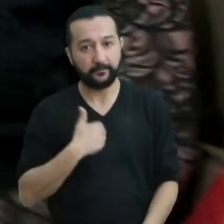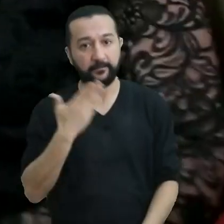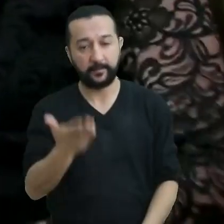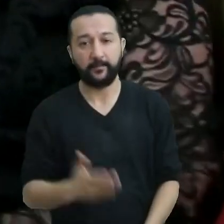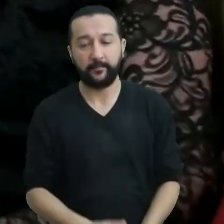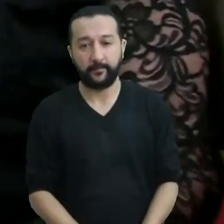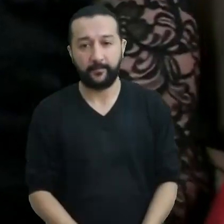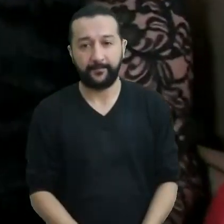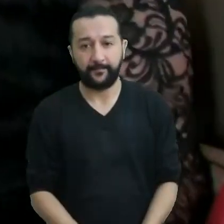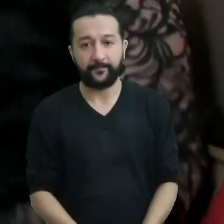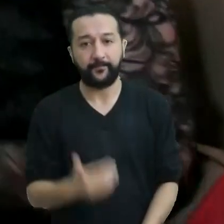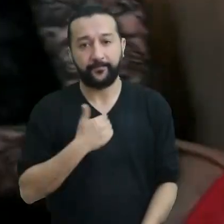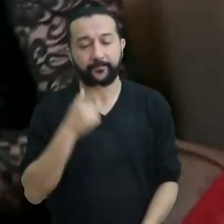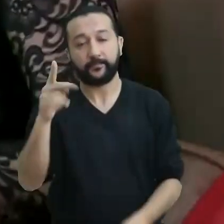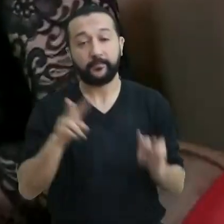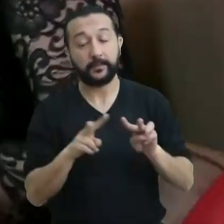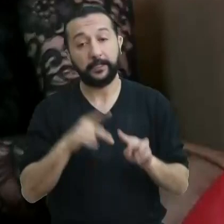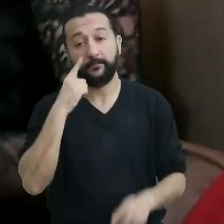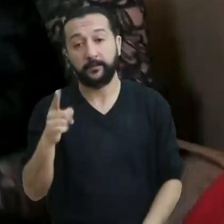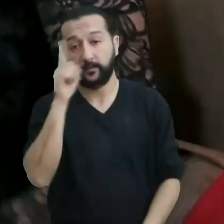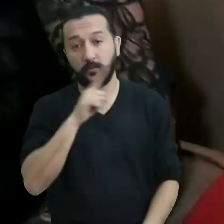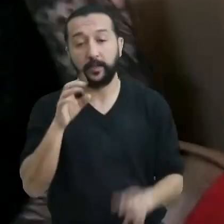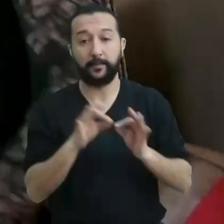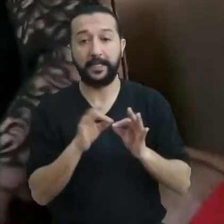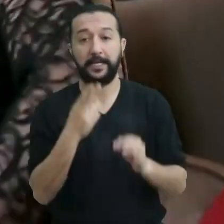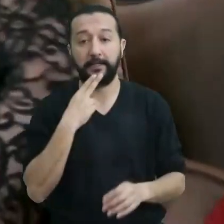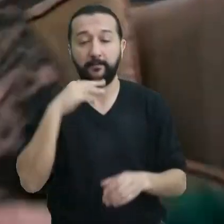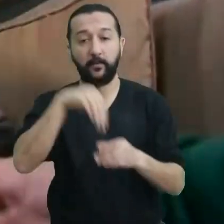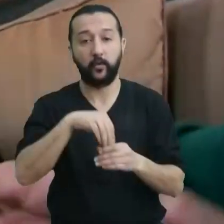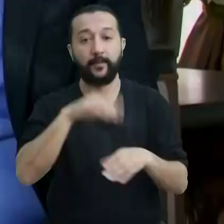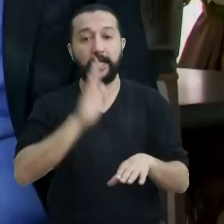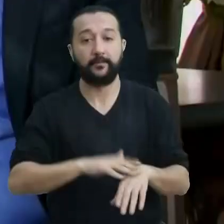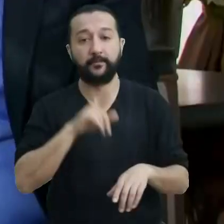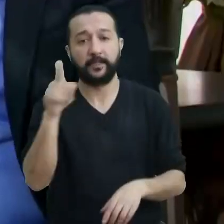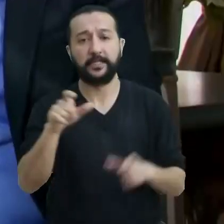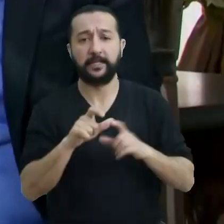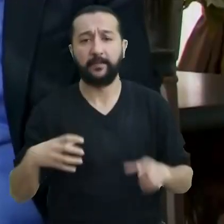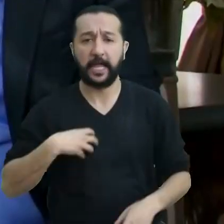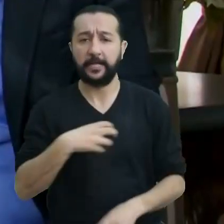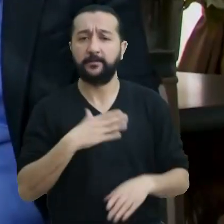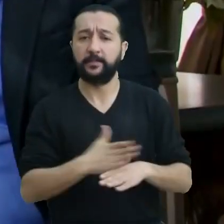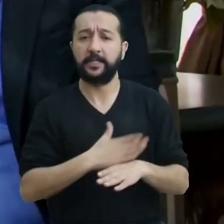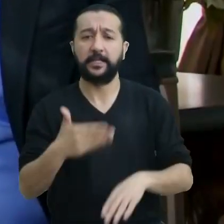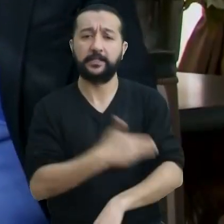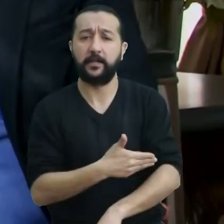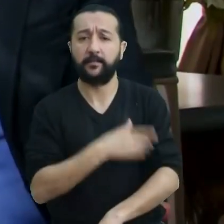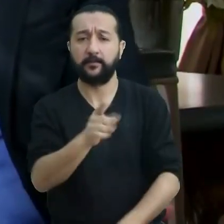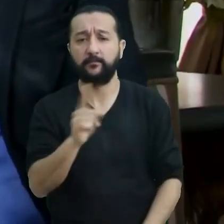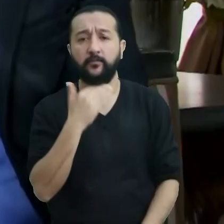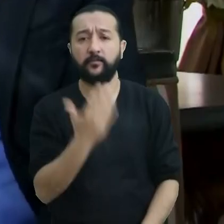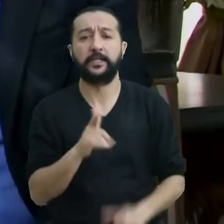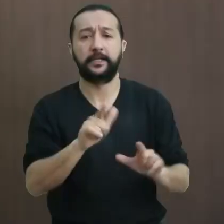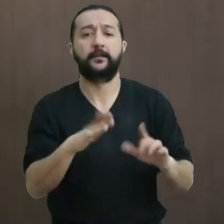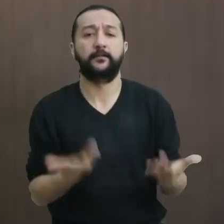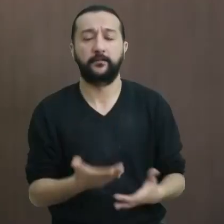anladım. Ben Meryemcime gidiyorum çünkü Badire Hanımlara dolma yapıp göndereceğim. Ya Serpil anneciğim, niye zahmet ediyorsunuz ya?